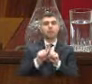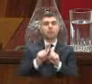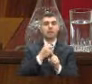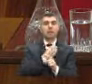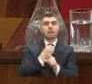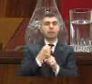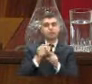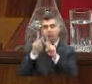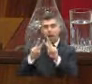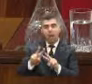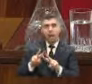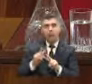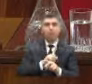الشرعي.